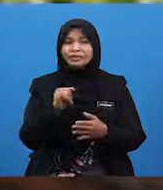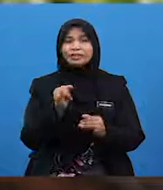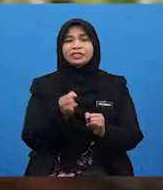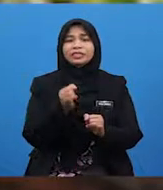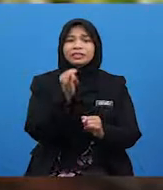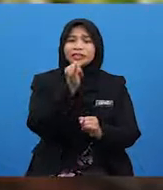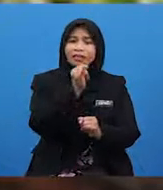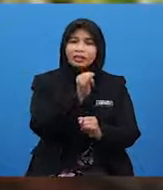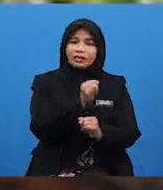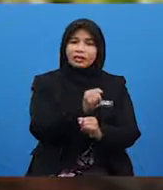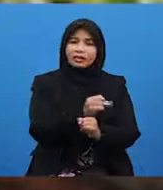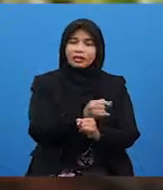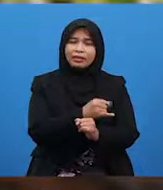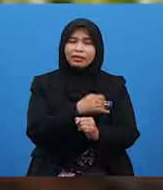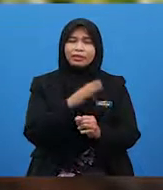penuh